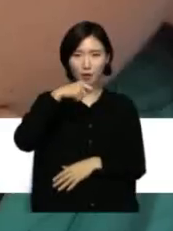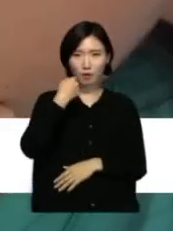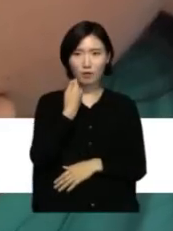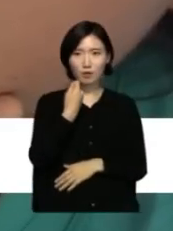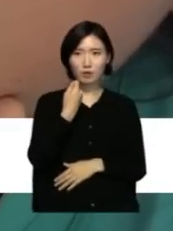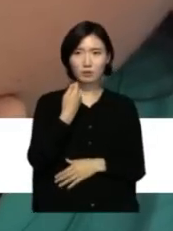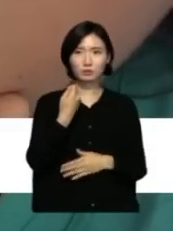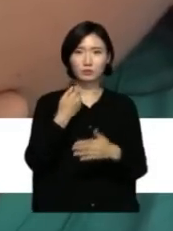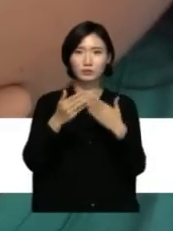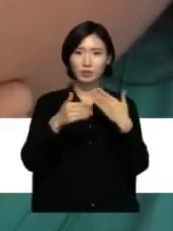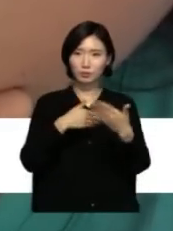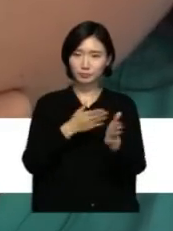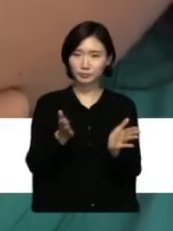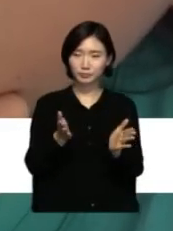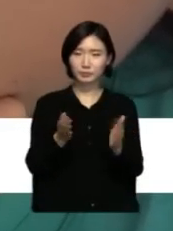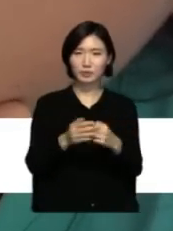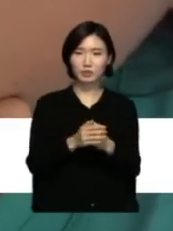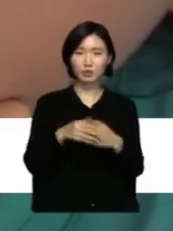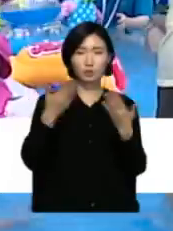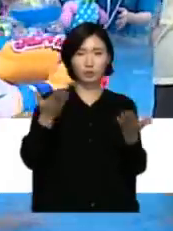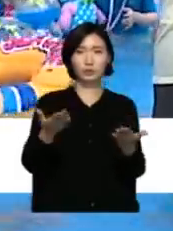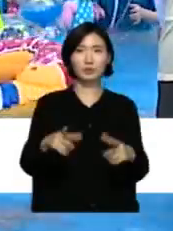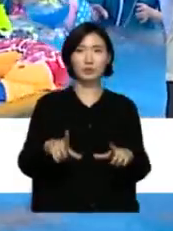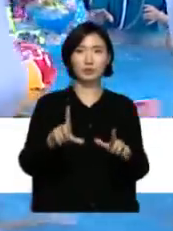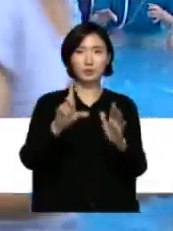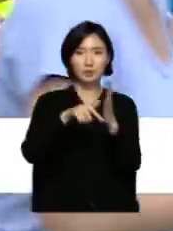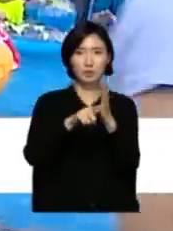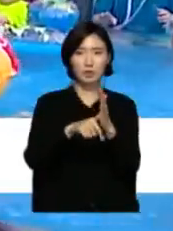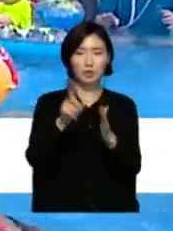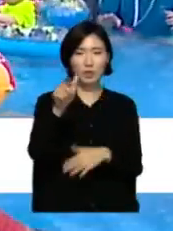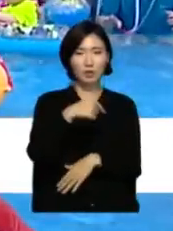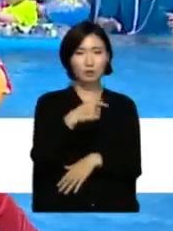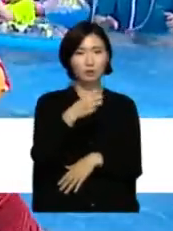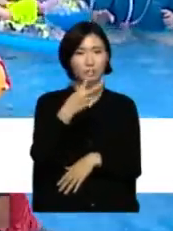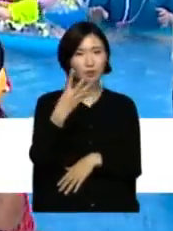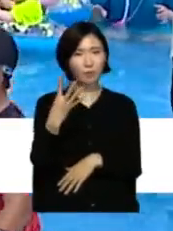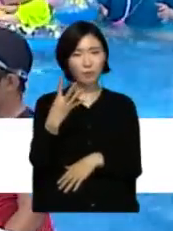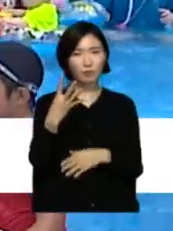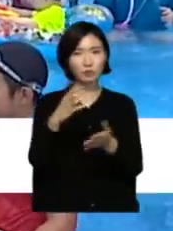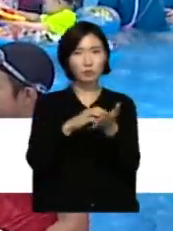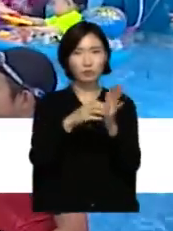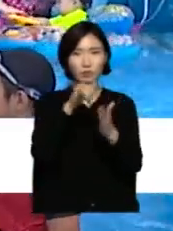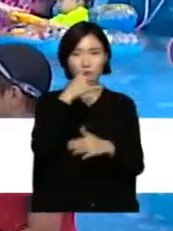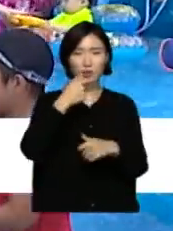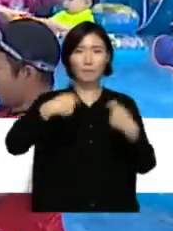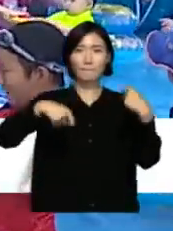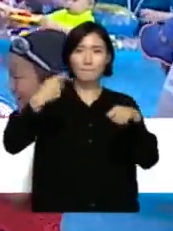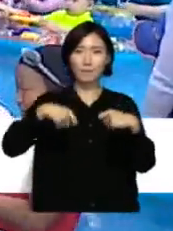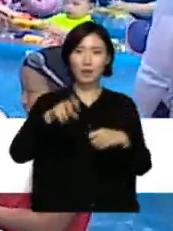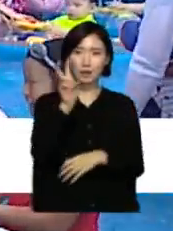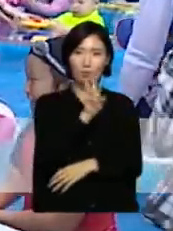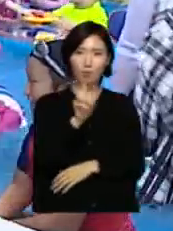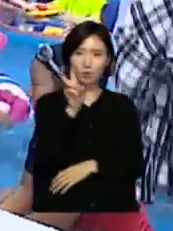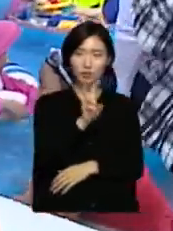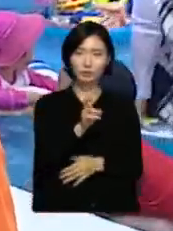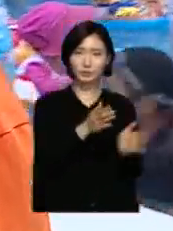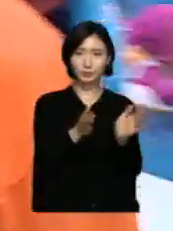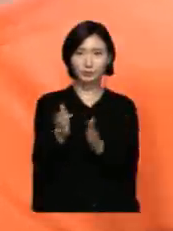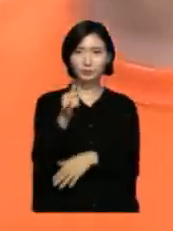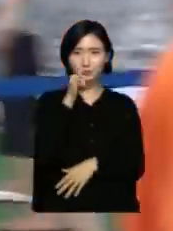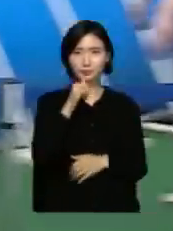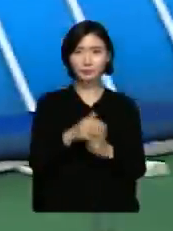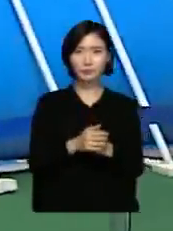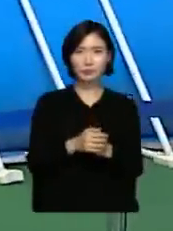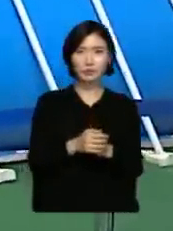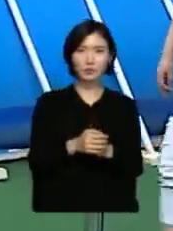다양한 먹거리가 준비되어 있고 네. 그리고 쉬는 시간이 하루에 한 서너 차례 있는데요. 그때는 또 밴드의 공연까지 준비되어 있습니다.